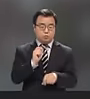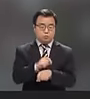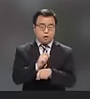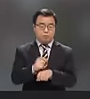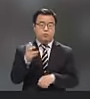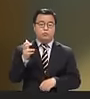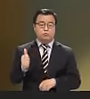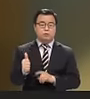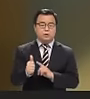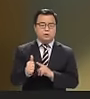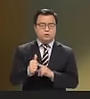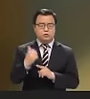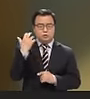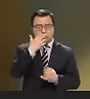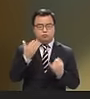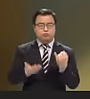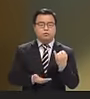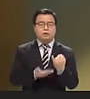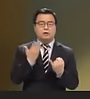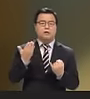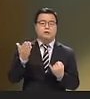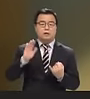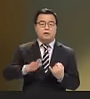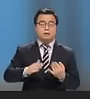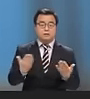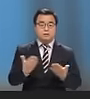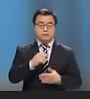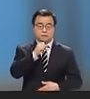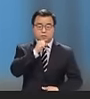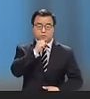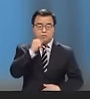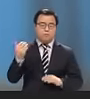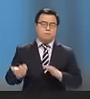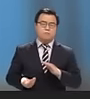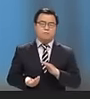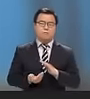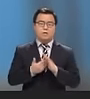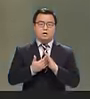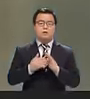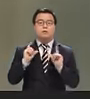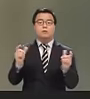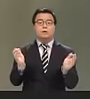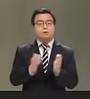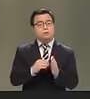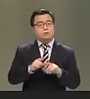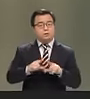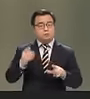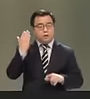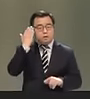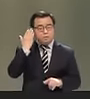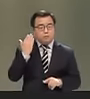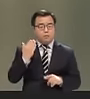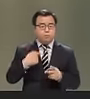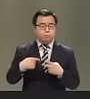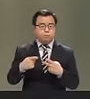징계는커녕 근무 성적에서 최고점을 받았습니다. 상식적으로 납득하기 어려운